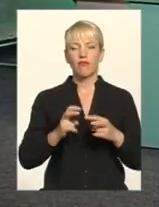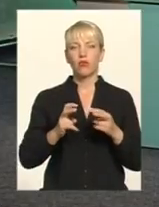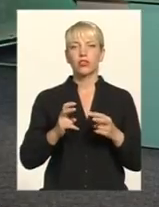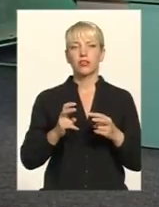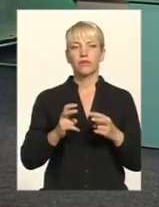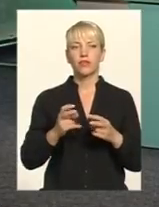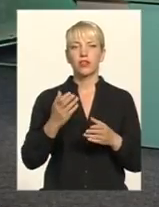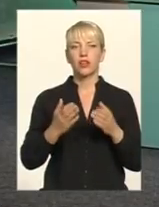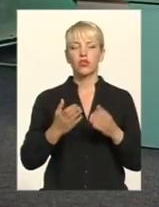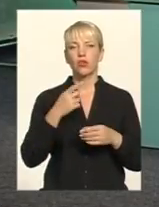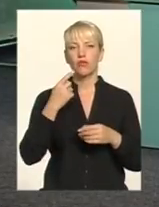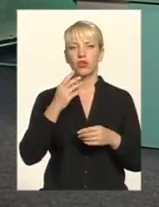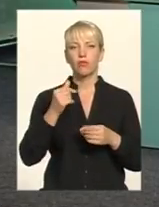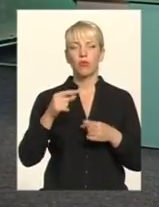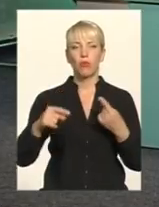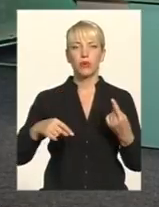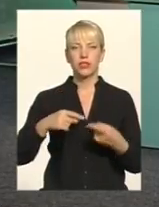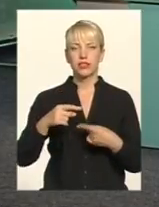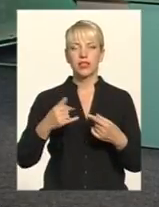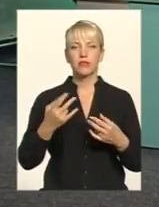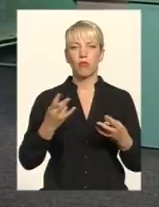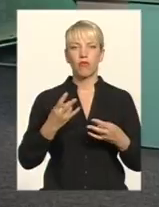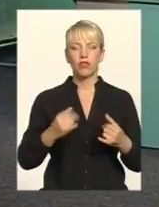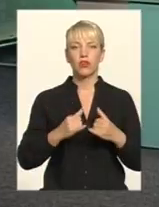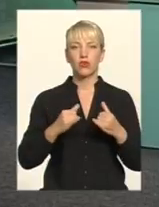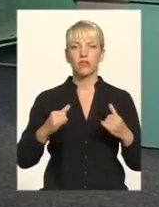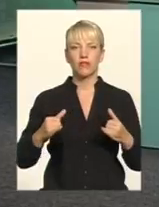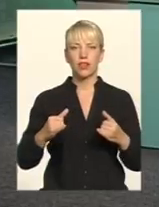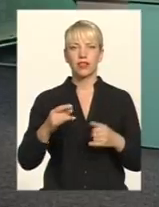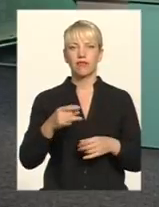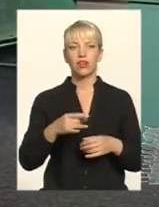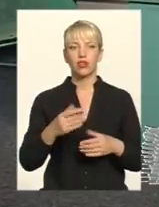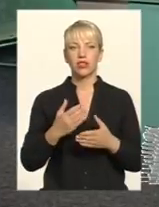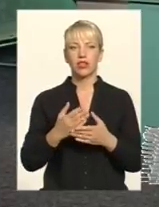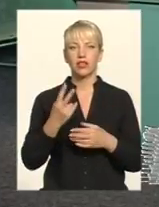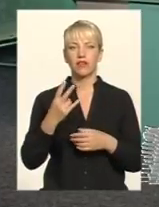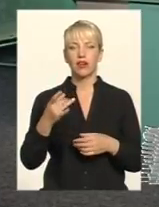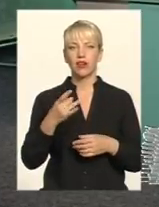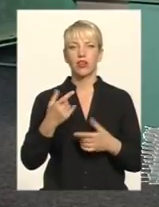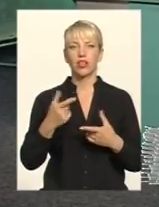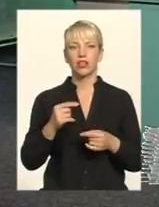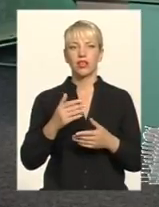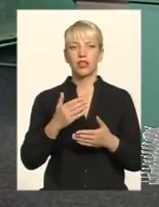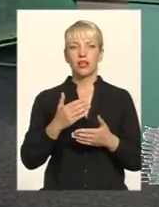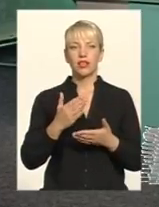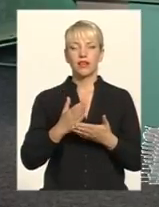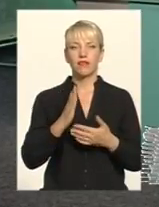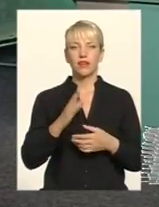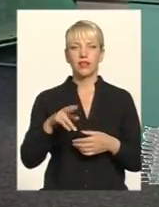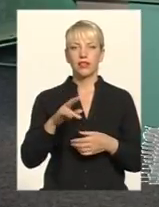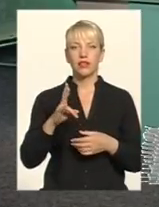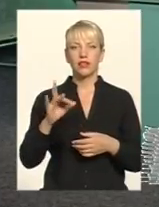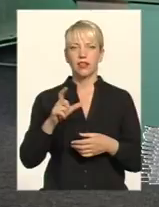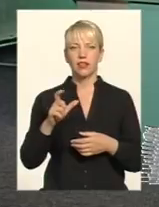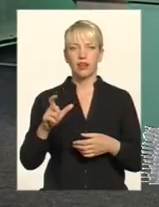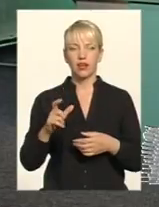аграрному бізнесі, ми маємо розвивати в певних районах, у нас вже є два райони в області, в яких немає сьогодні ВРХ. Звичайно, що треба це відновлювати.